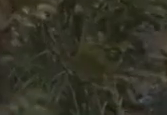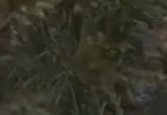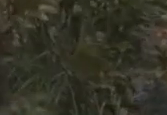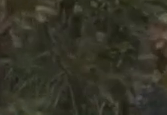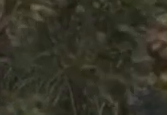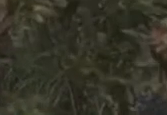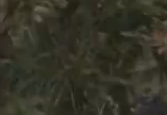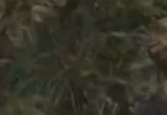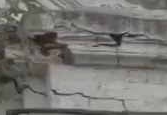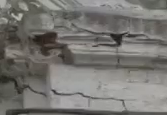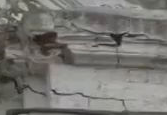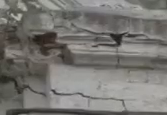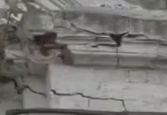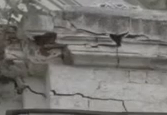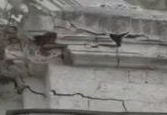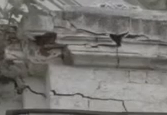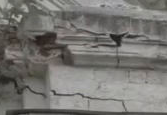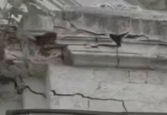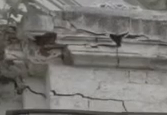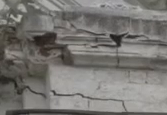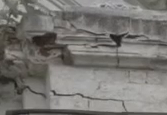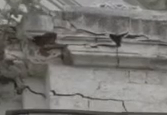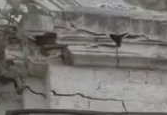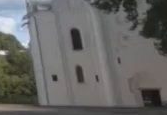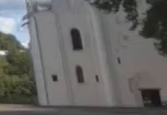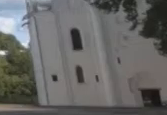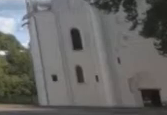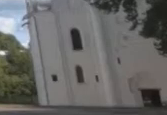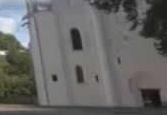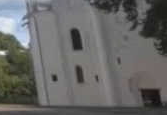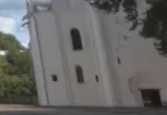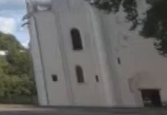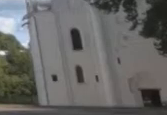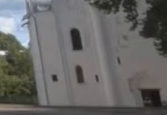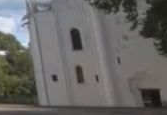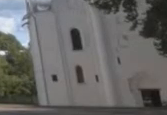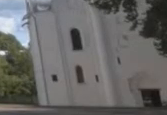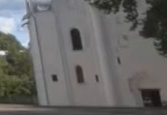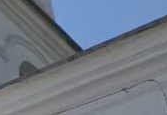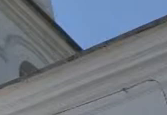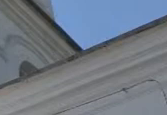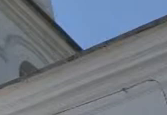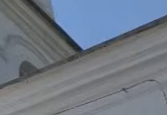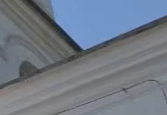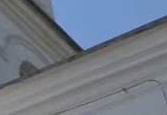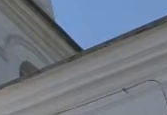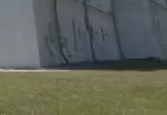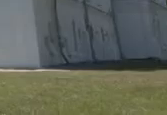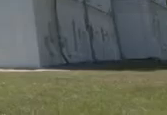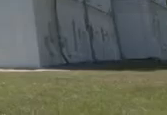Національні заповідники Качанівка та Чернігів стародавні відреставрують. Вони потрапили до проєкту «Велике будівництво».